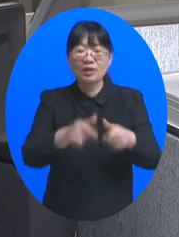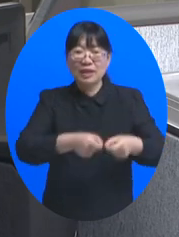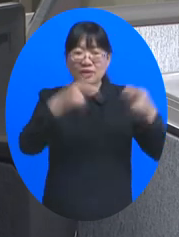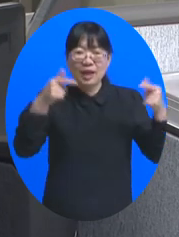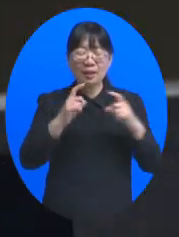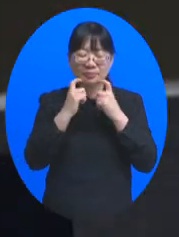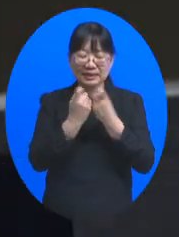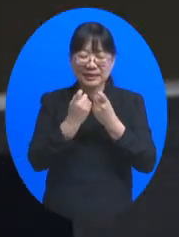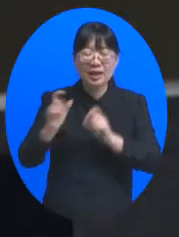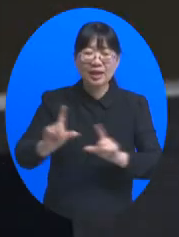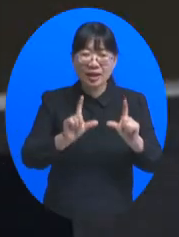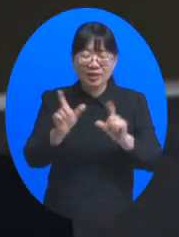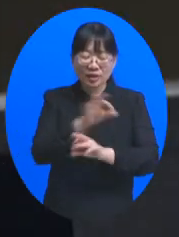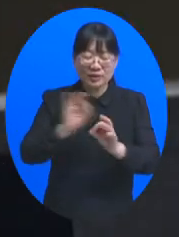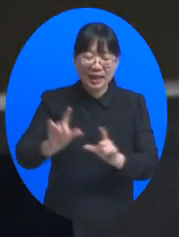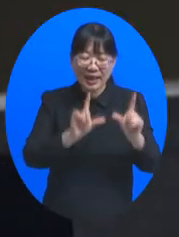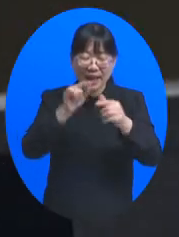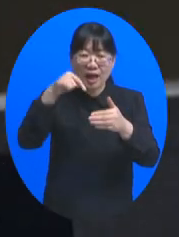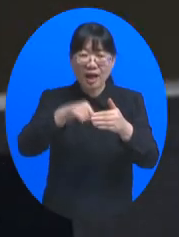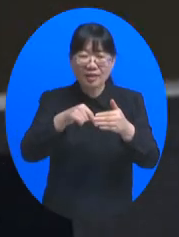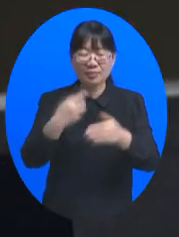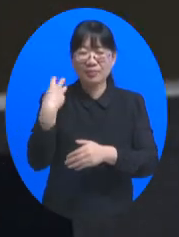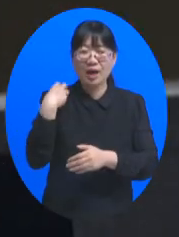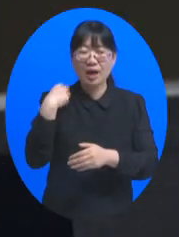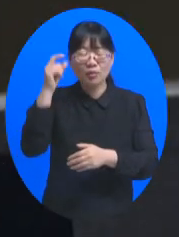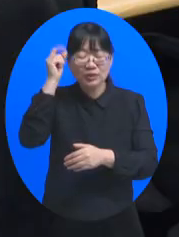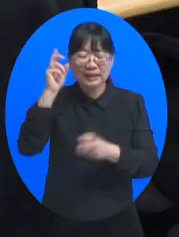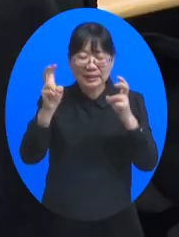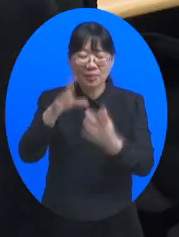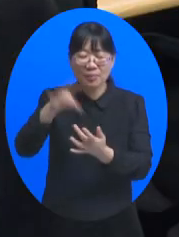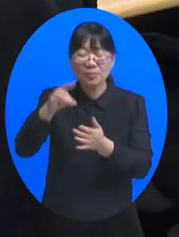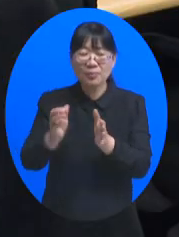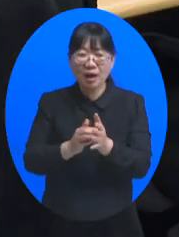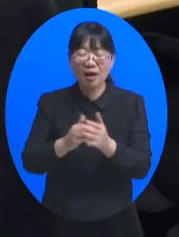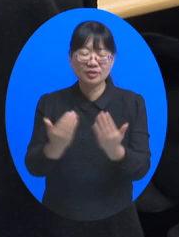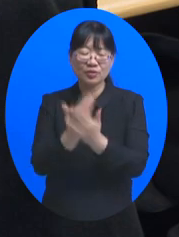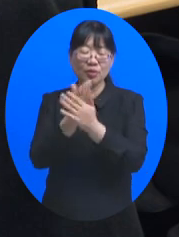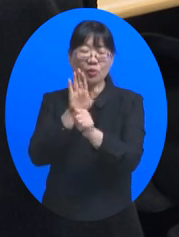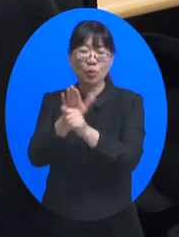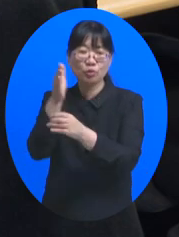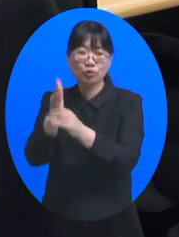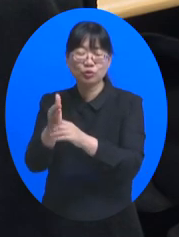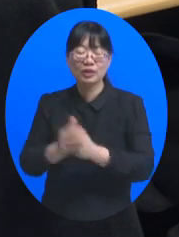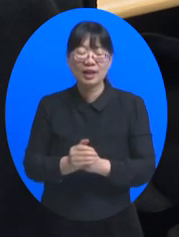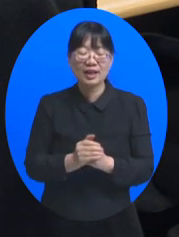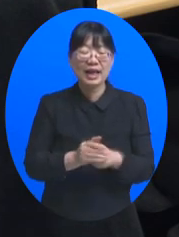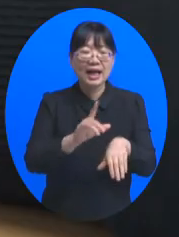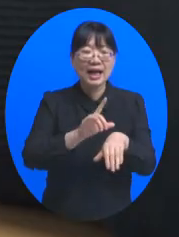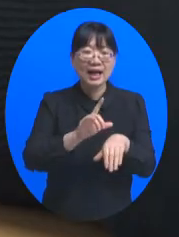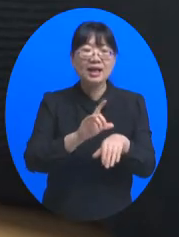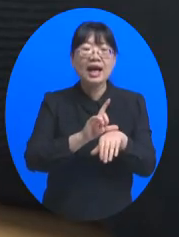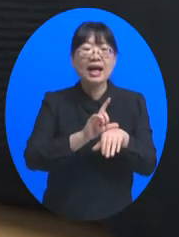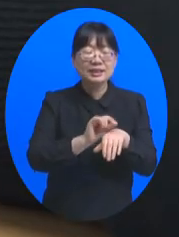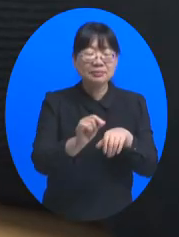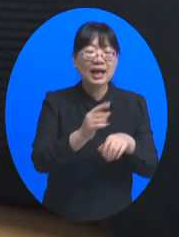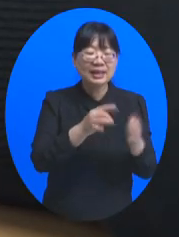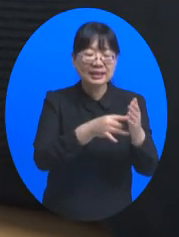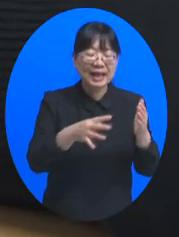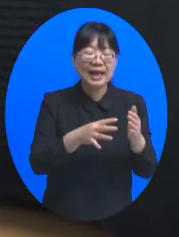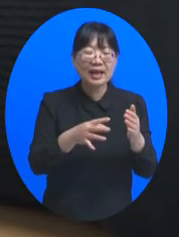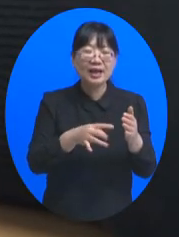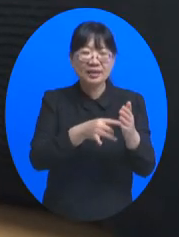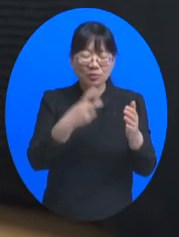한 우수 기업을 선정해 그 성장을 돕고 있습니다. 지방세 세무조사 3년 면제,